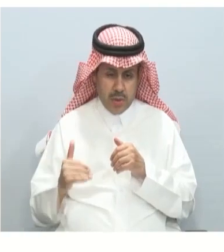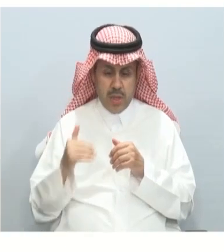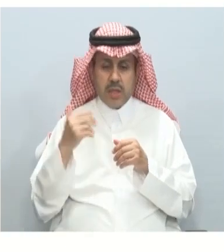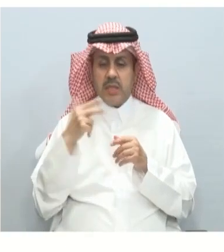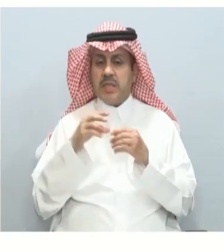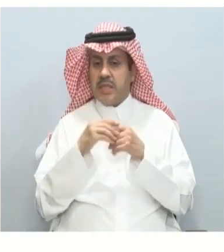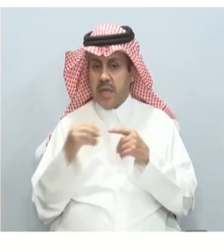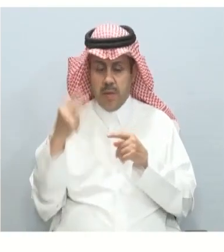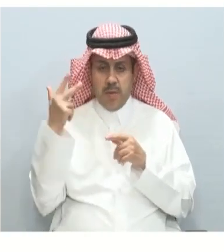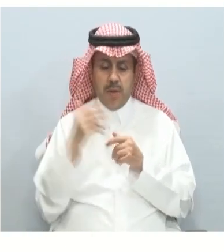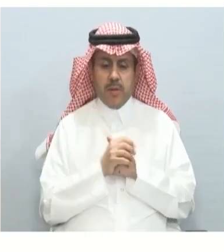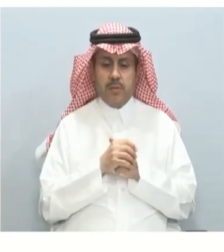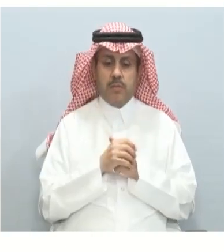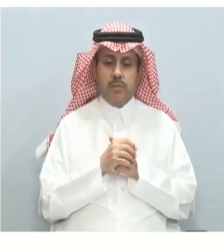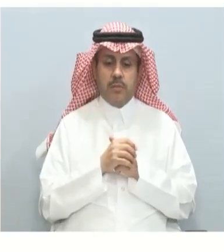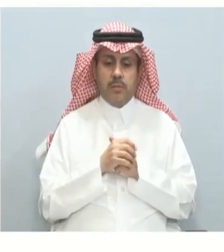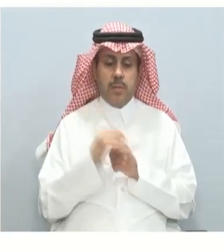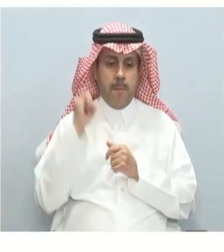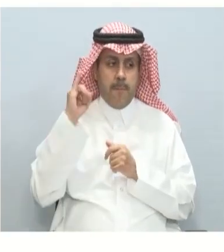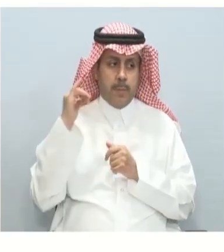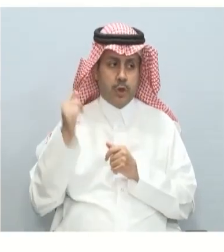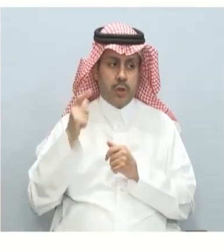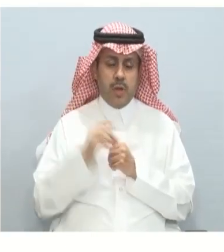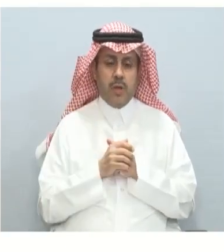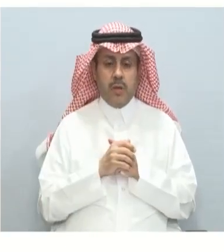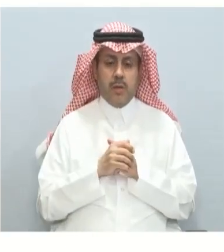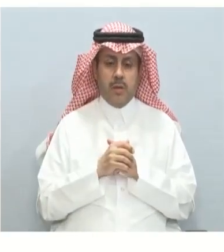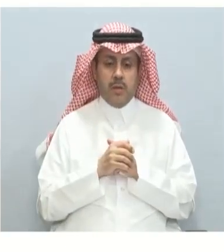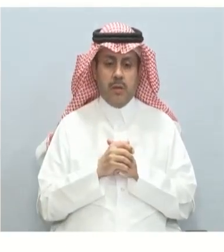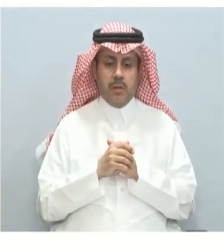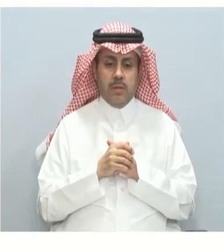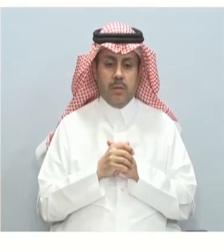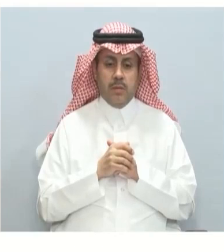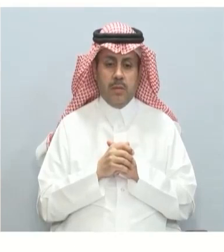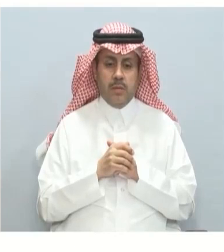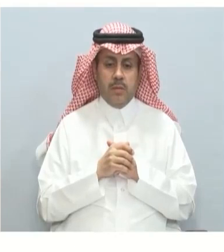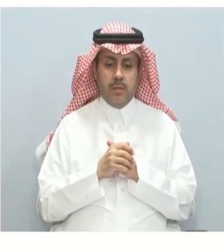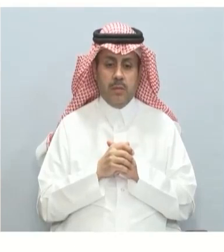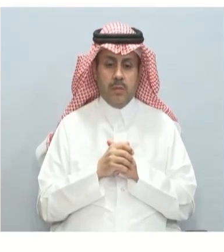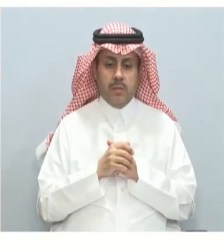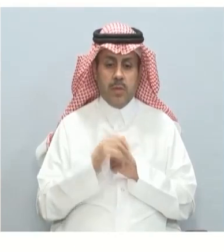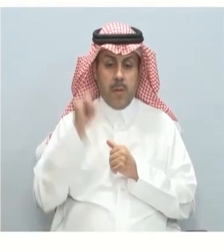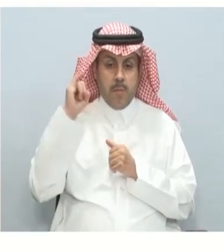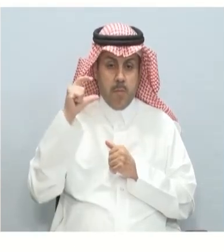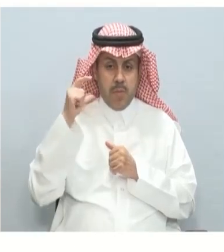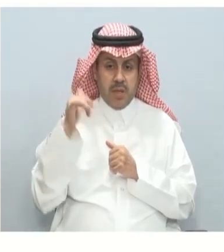ث وطالع مجال هذا هو مجال هذه الداله طيب بالنسبه